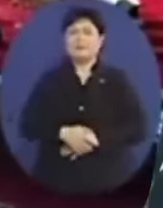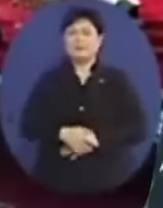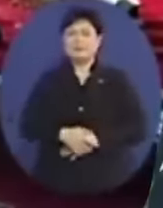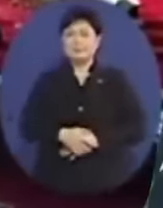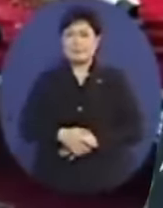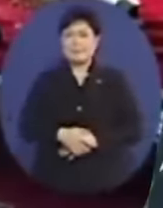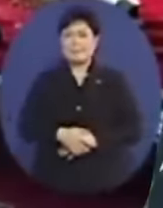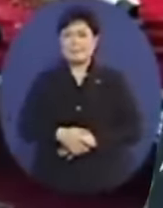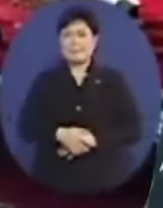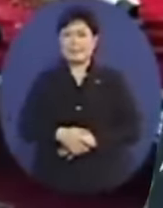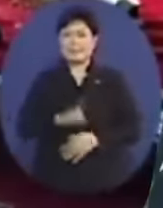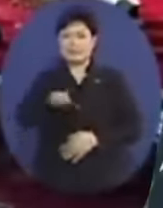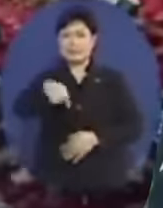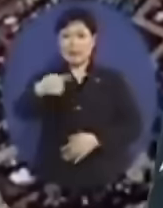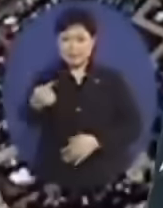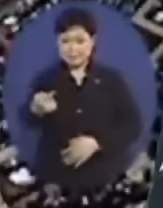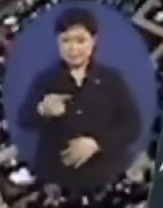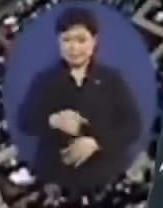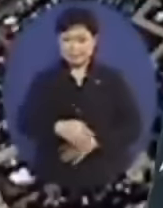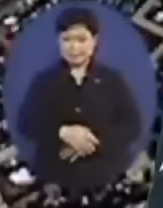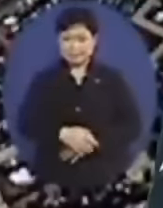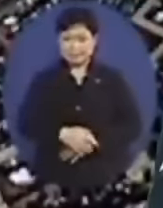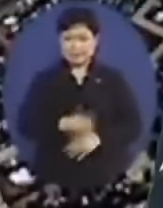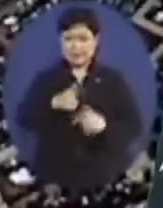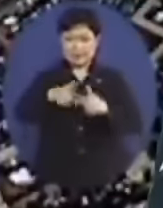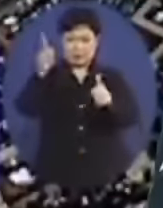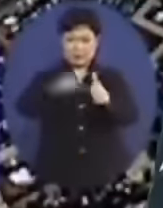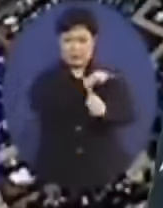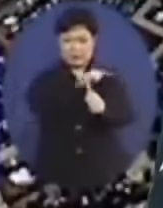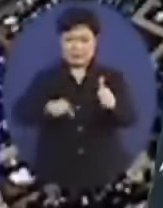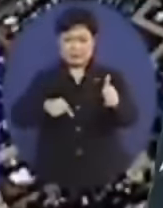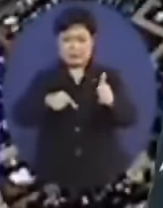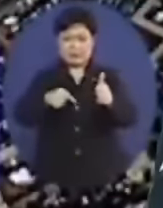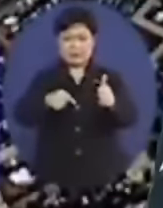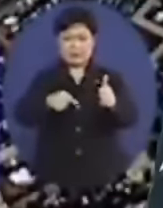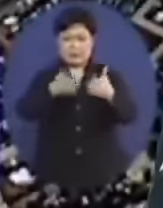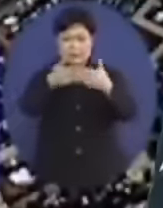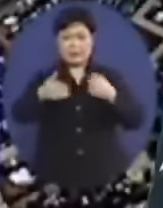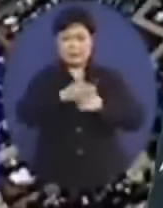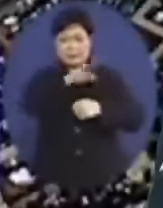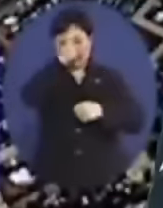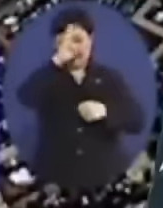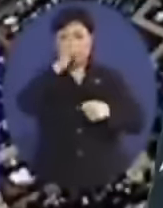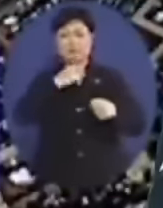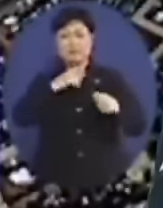아멘 그다음에 그가 적의 마지막으로 우리는 나을 받았도다